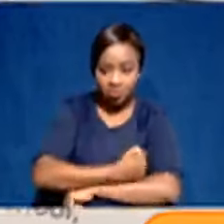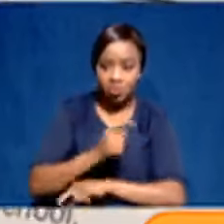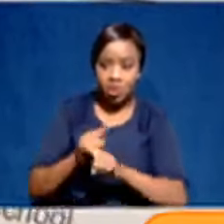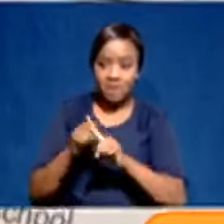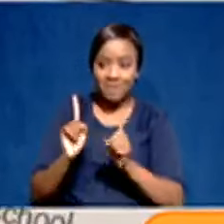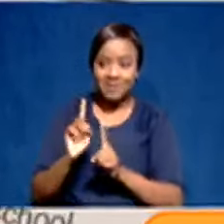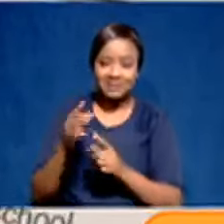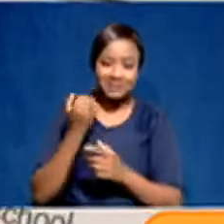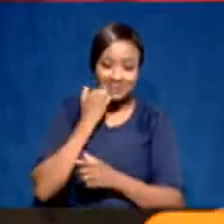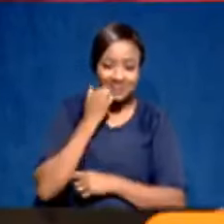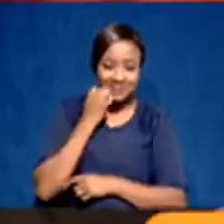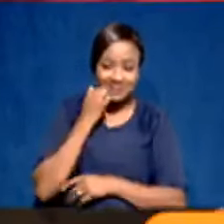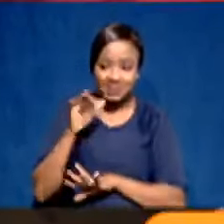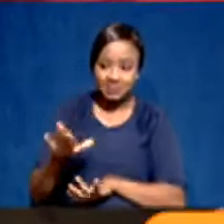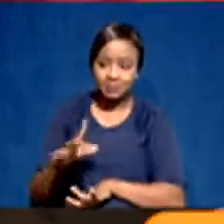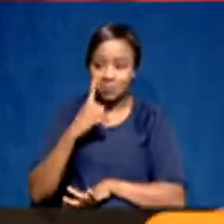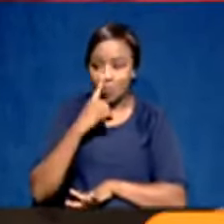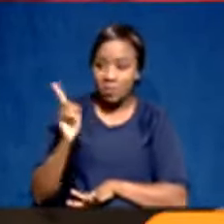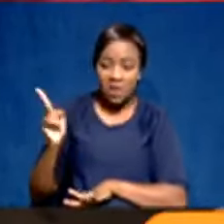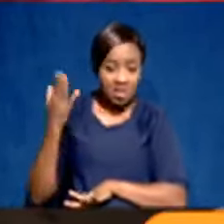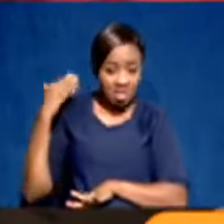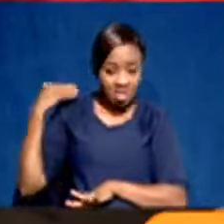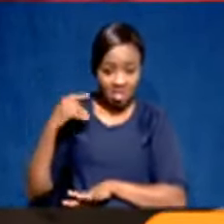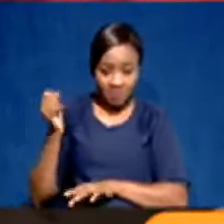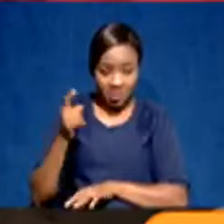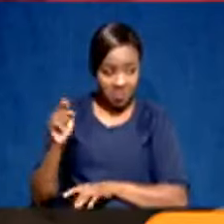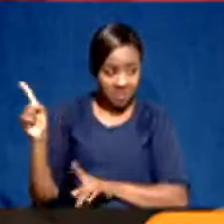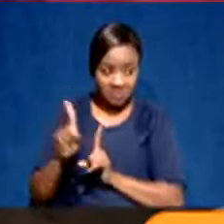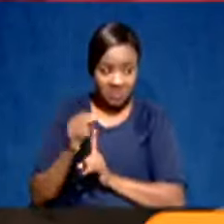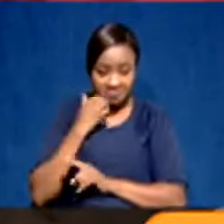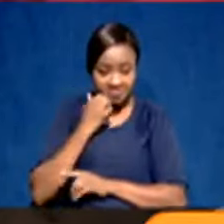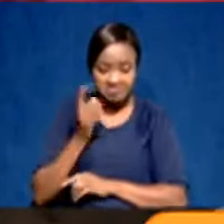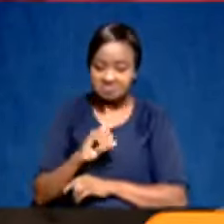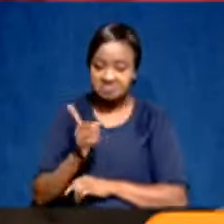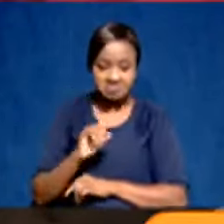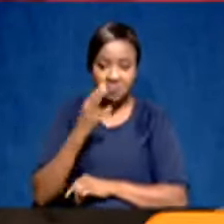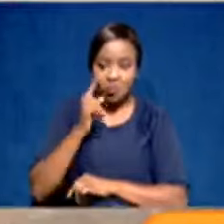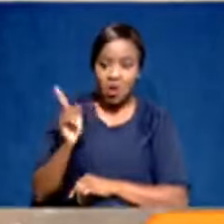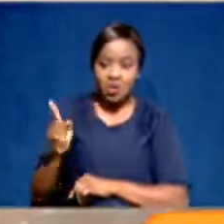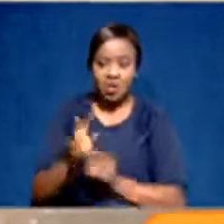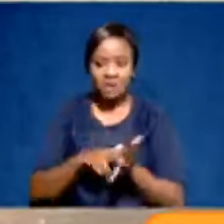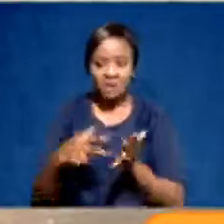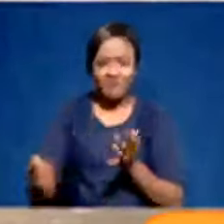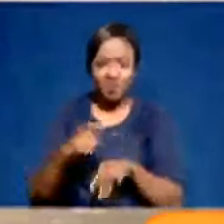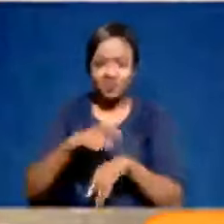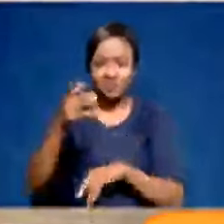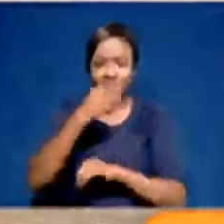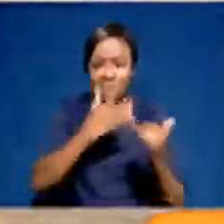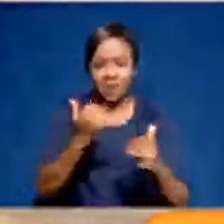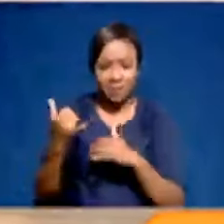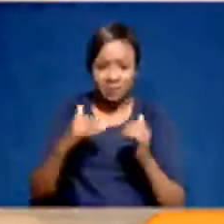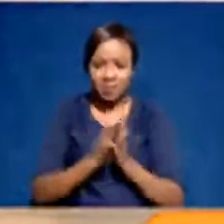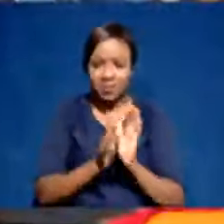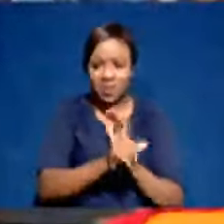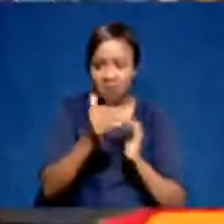ugonjwa umemzuia hapa. Bramuel hakuwa hivi miezi michache iliyopita. Mtoto huyu alianguka alipokuwa akicheza na